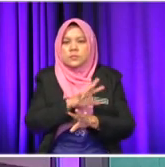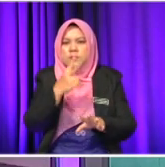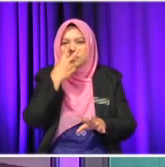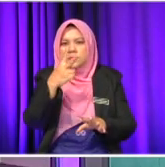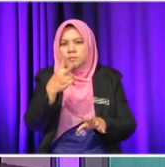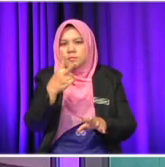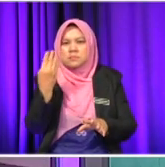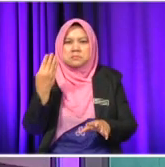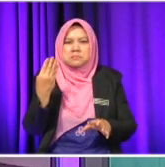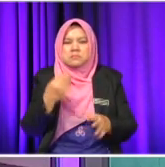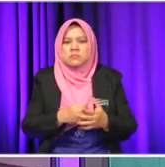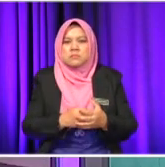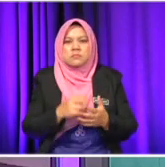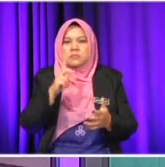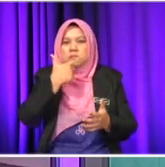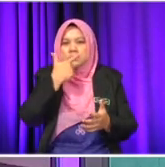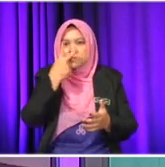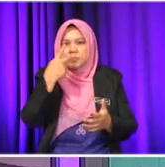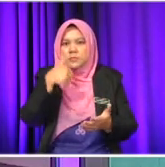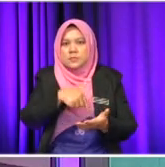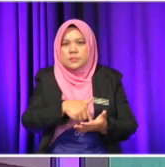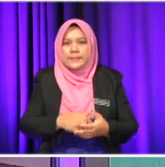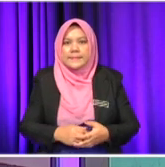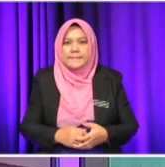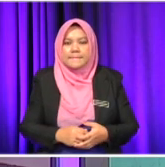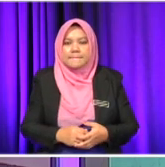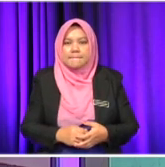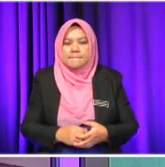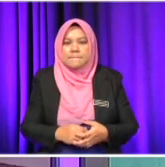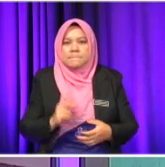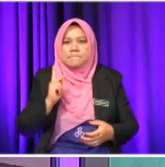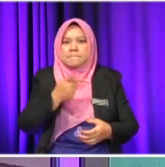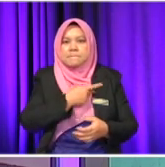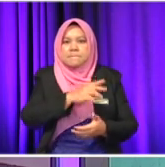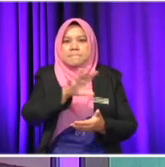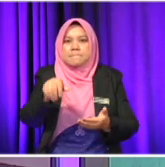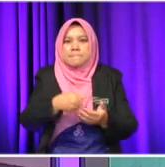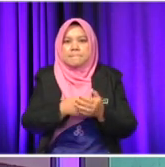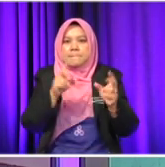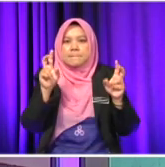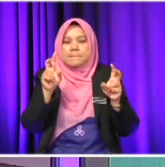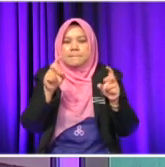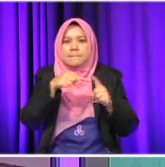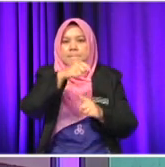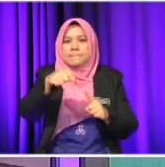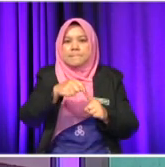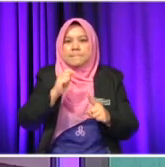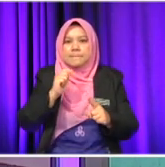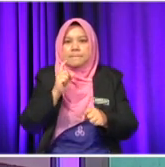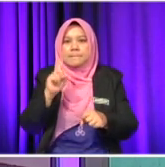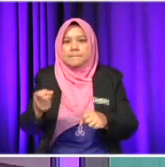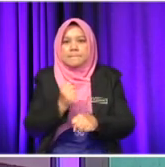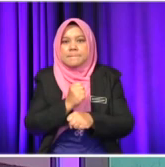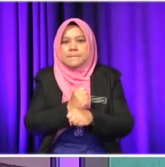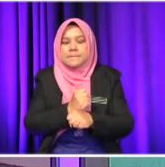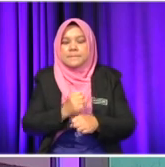Mas udah tak tengok lagi kalau kita tengok ini semua tarian dia bekerja oke Hari yang